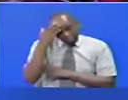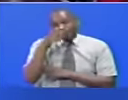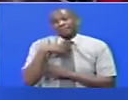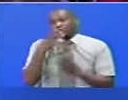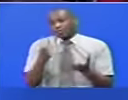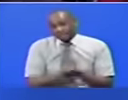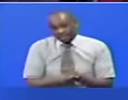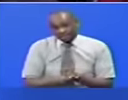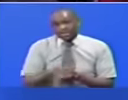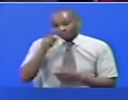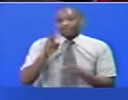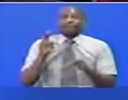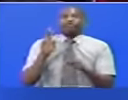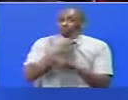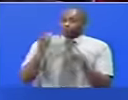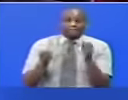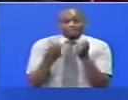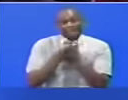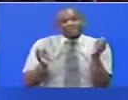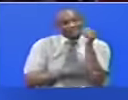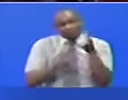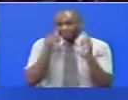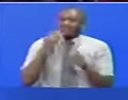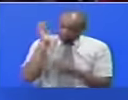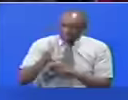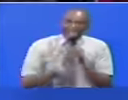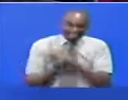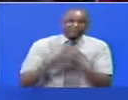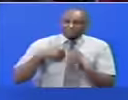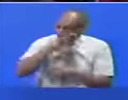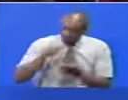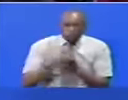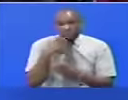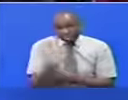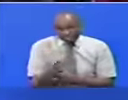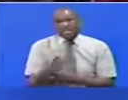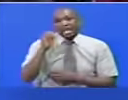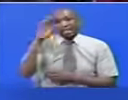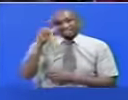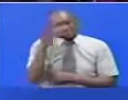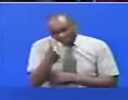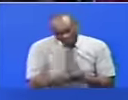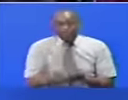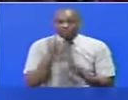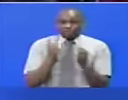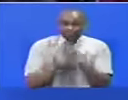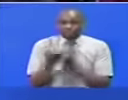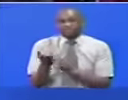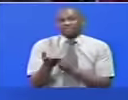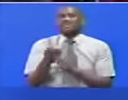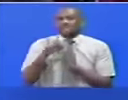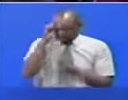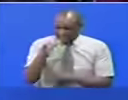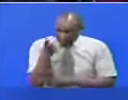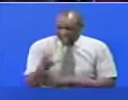pale vile wamemisuse pesa. Mimi nitatembea nikielezea wananchi wote nitakuwa na kila MCA nitakuwa na faili yake. Kila